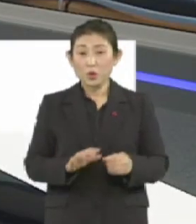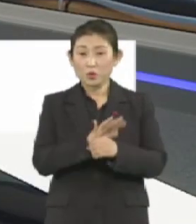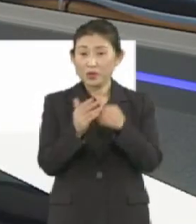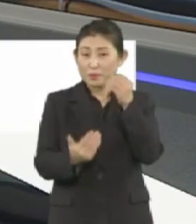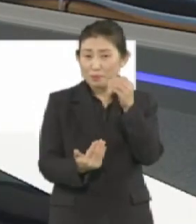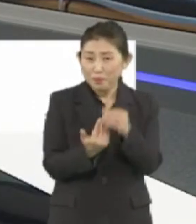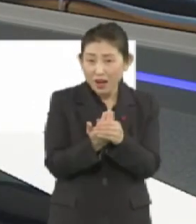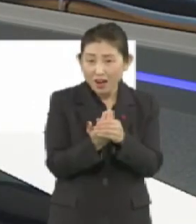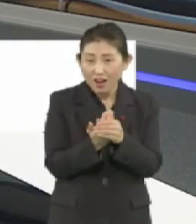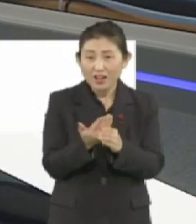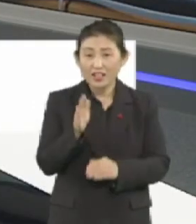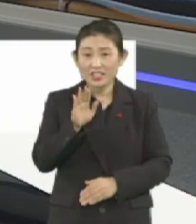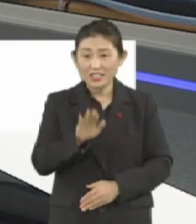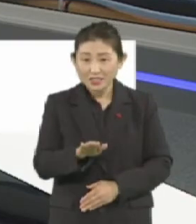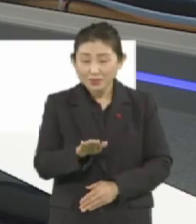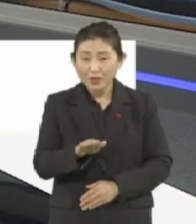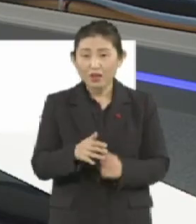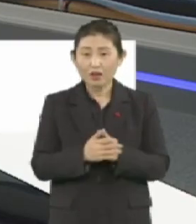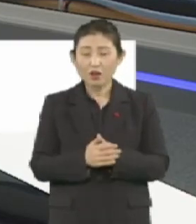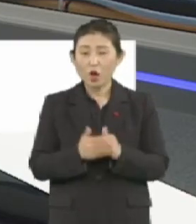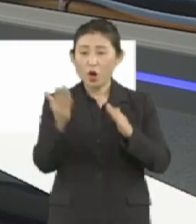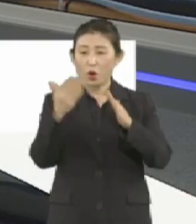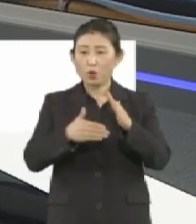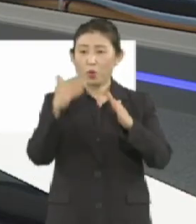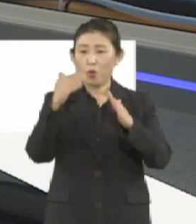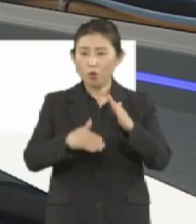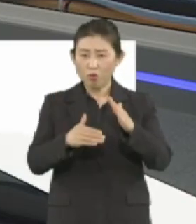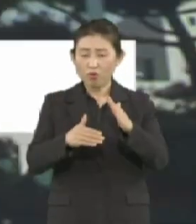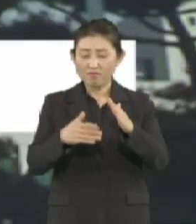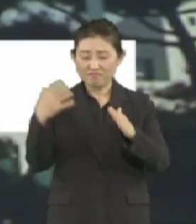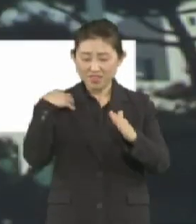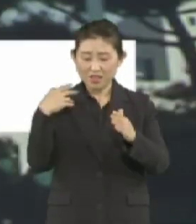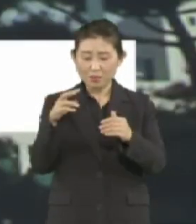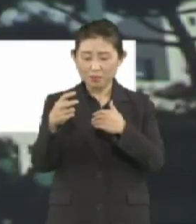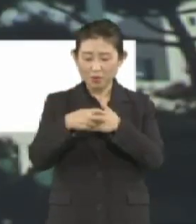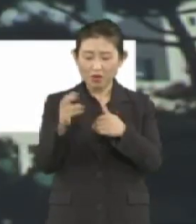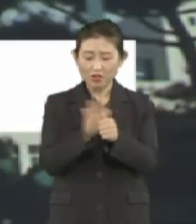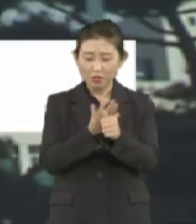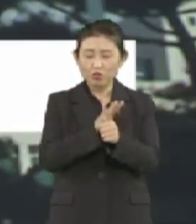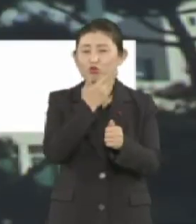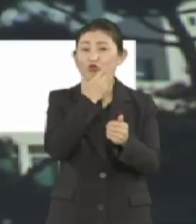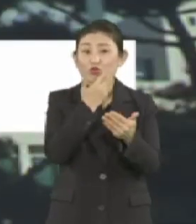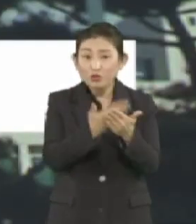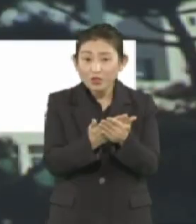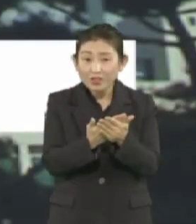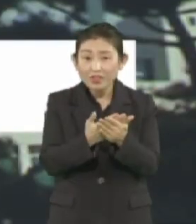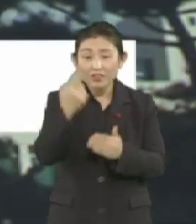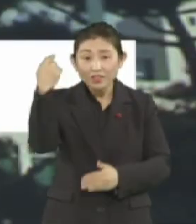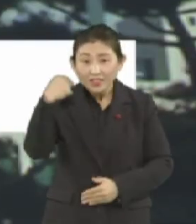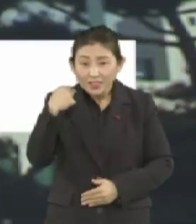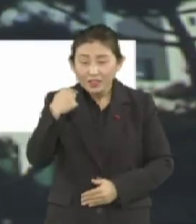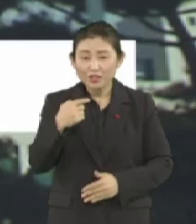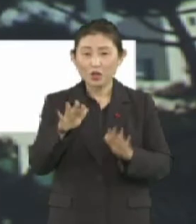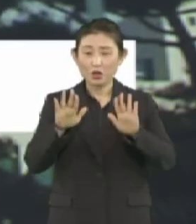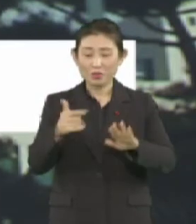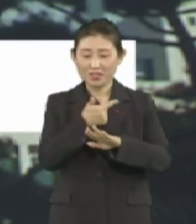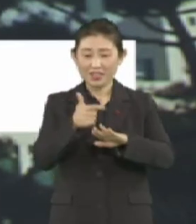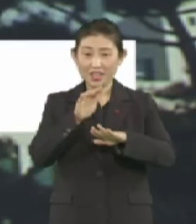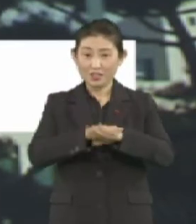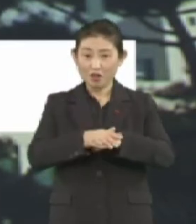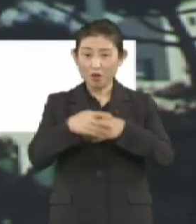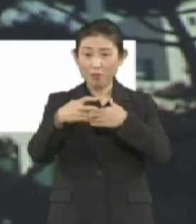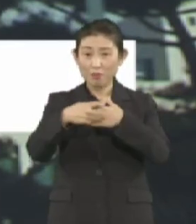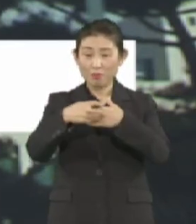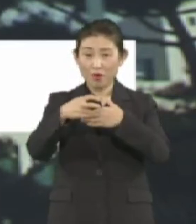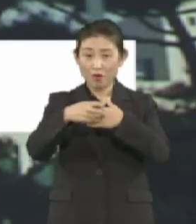팬데믹 상황에서 공공의료의 중요성이 새삼 부각되고 있지 않습니까? 그런데 이번에 대전의료원이